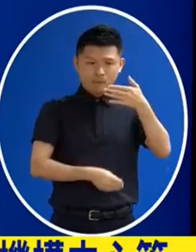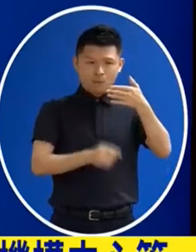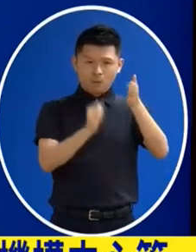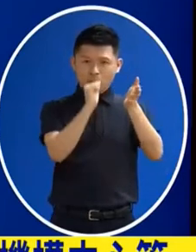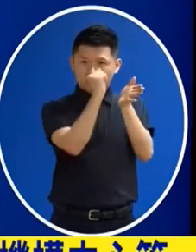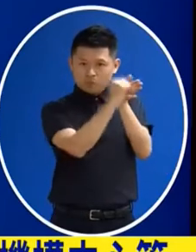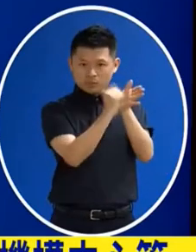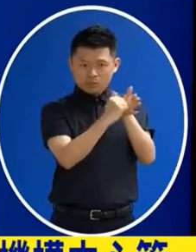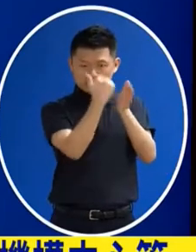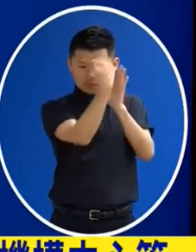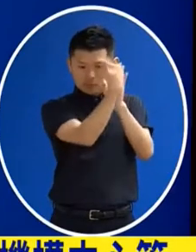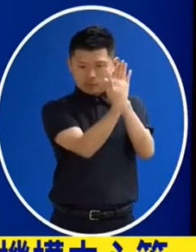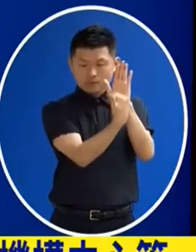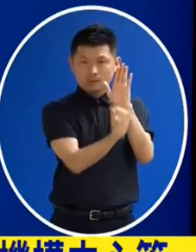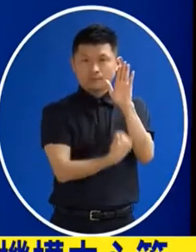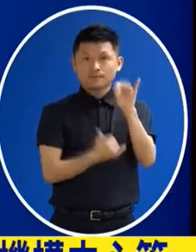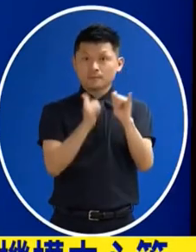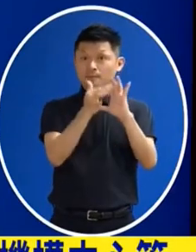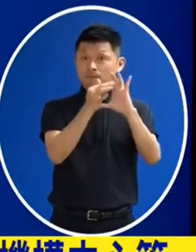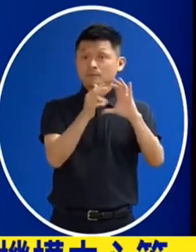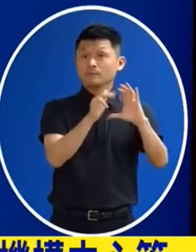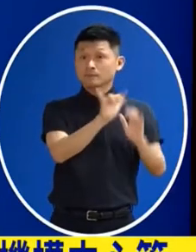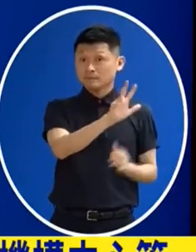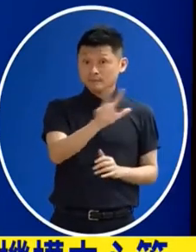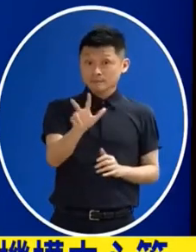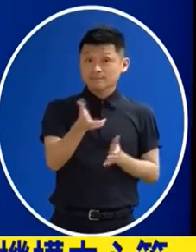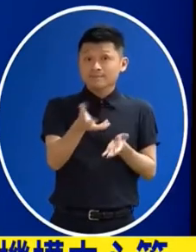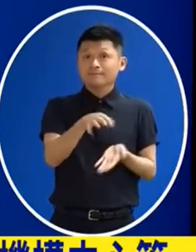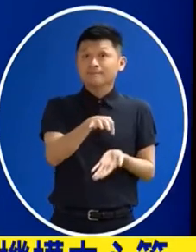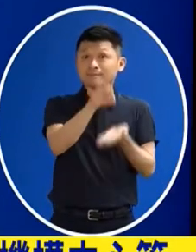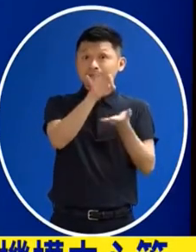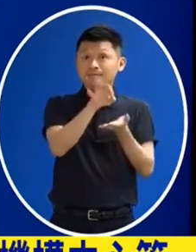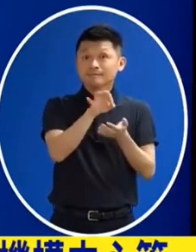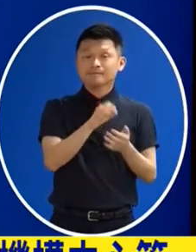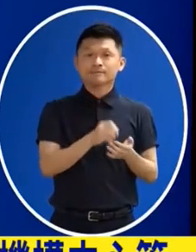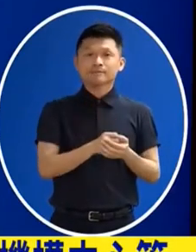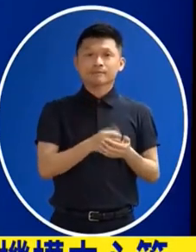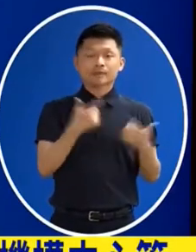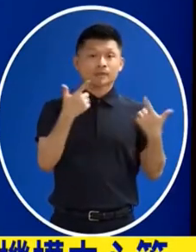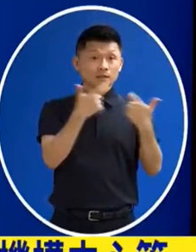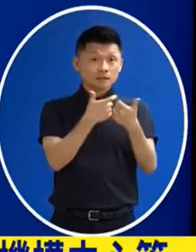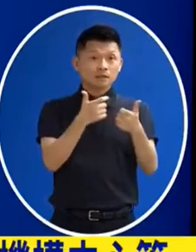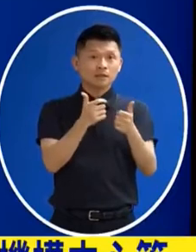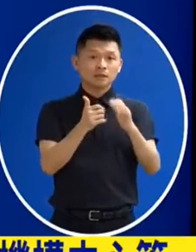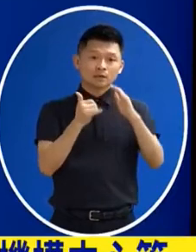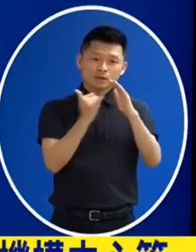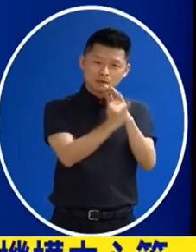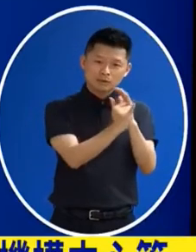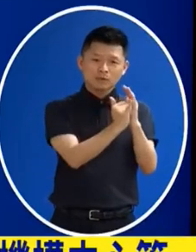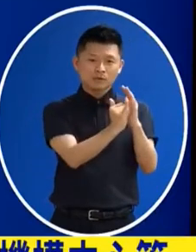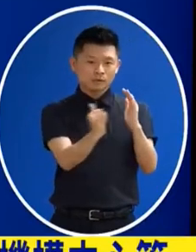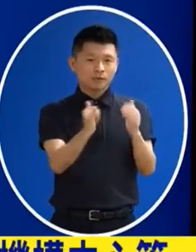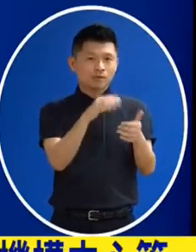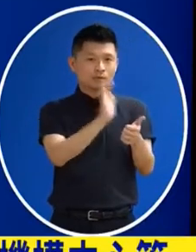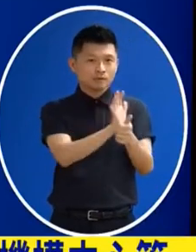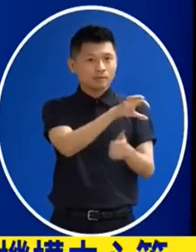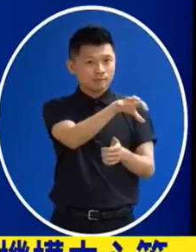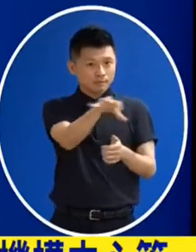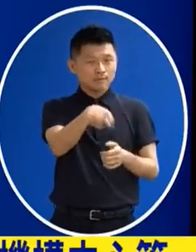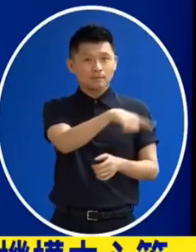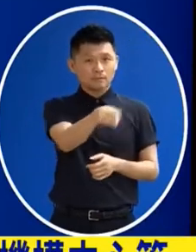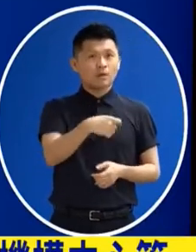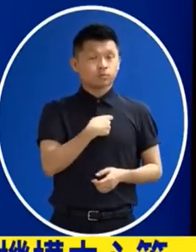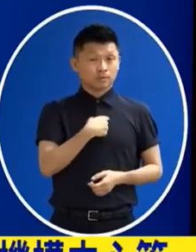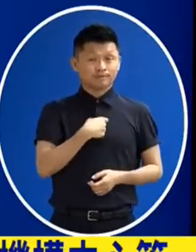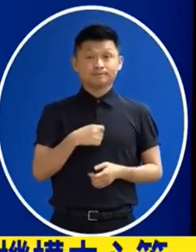范的一个社区式的适用，刚刚前面提到了一些适用机构的一个指引。那对于在长